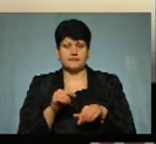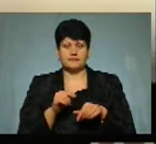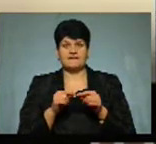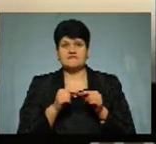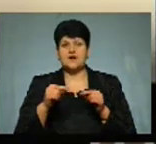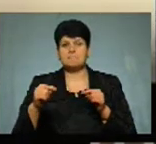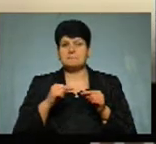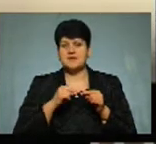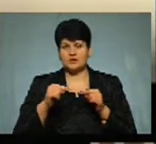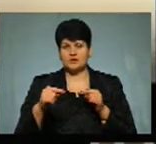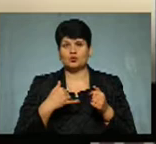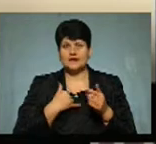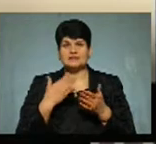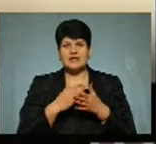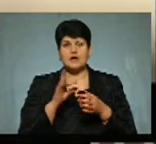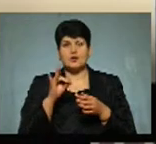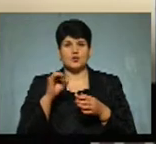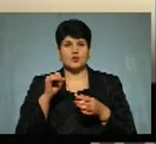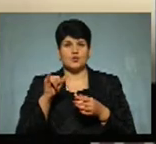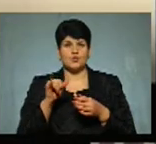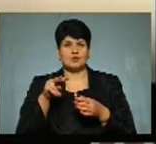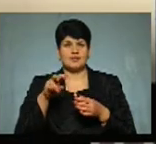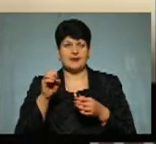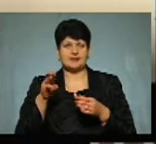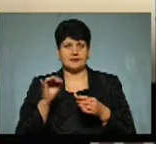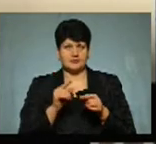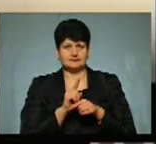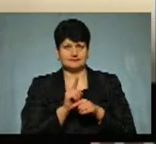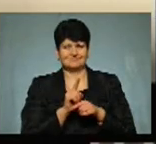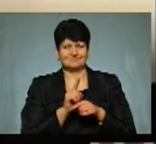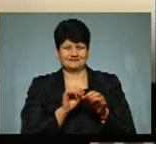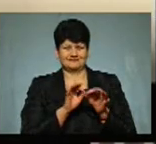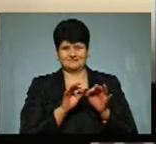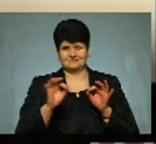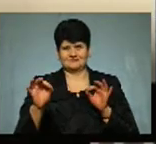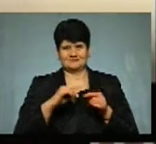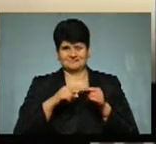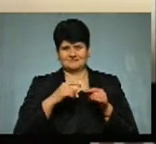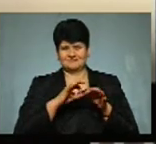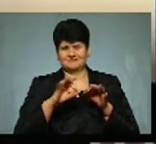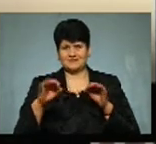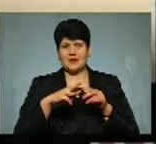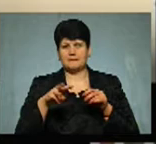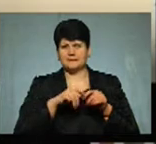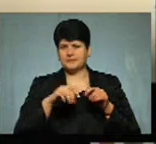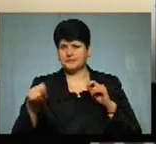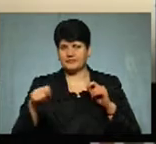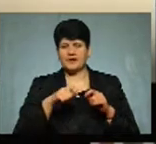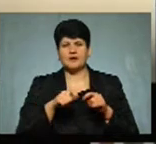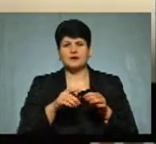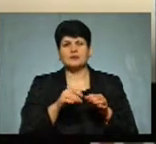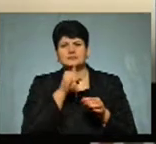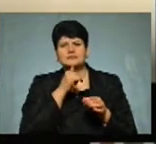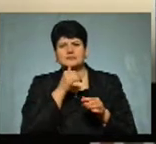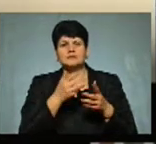необхідна рулетка, стандартизована зі всіма необхідними документами для того, щоб не було